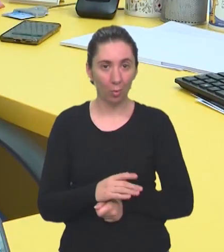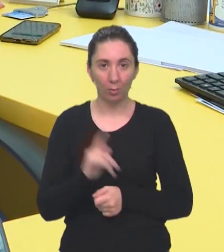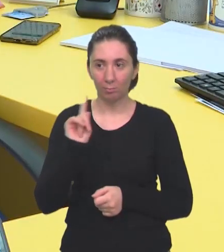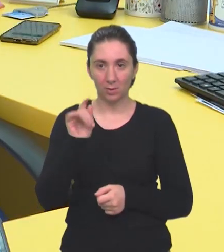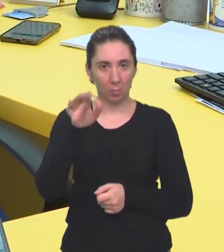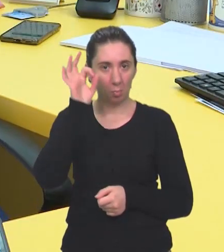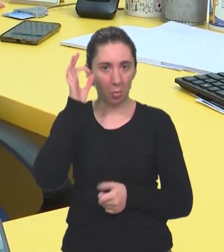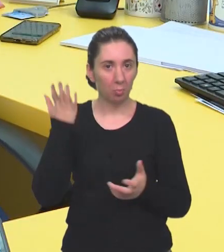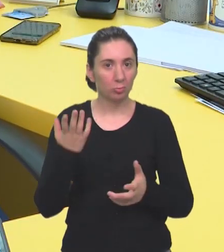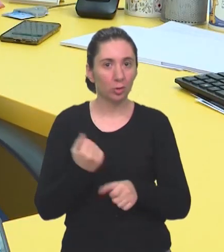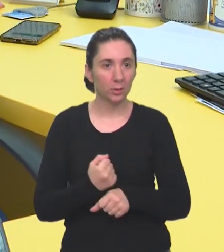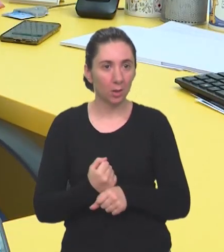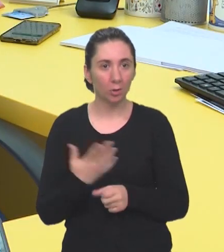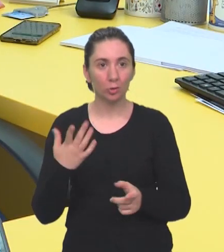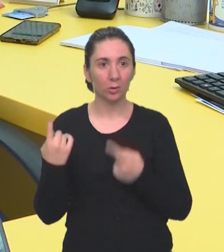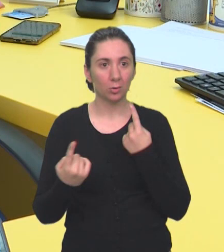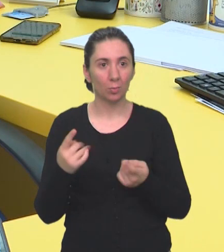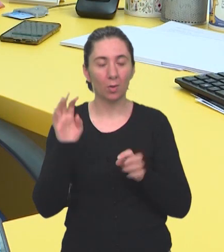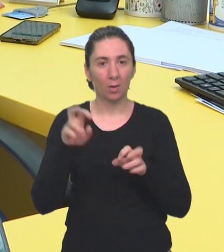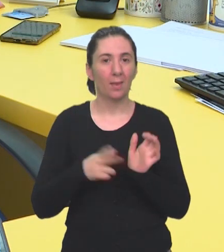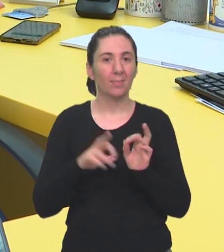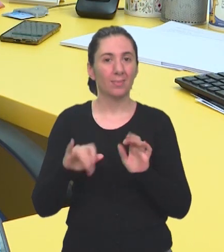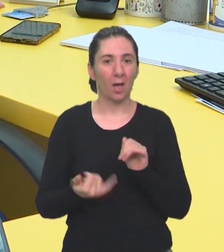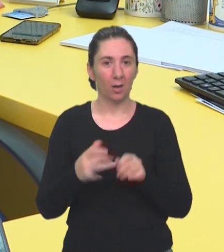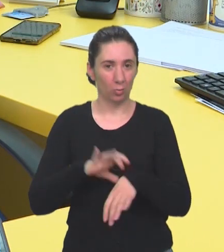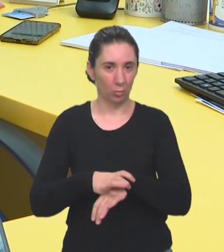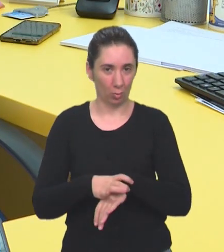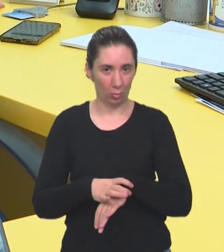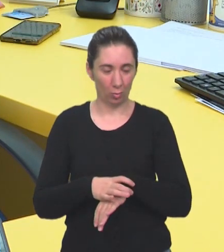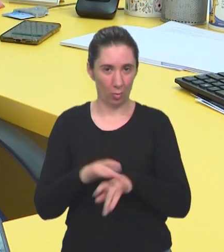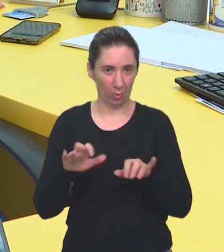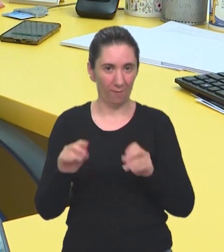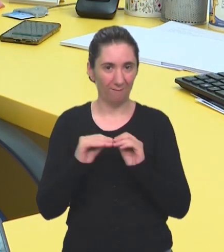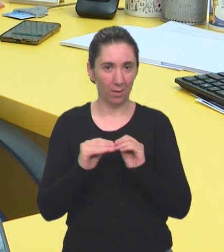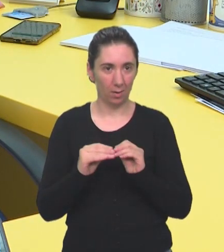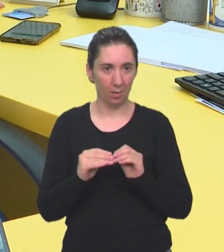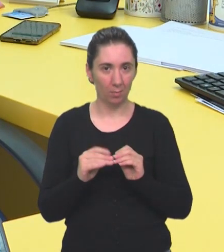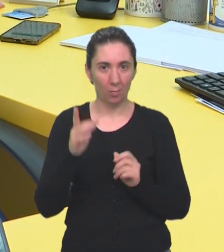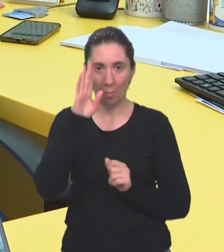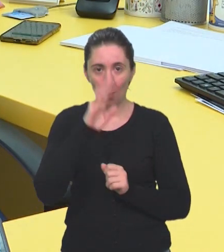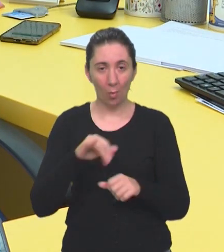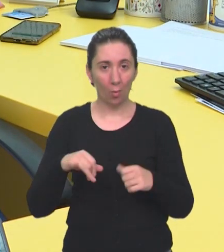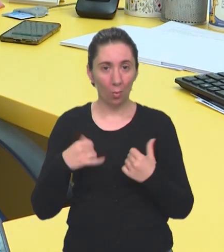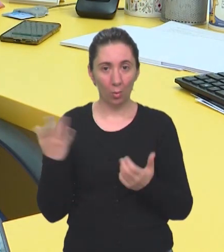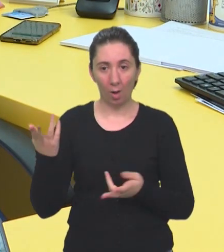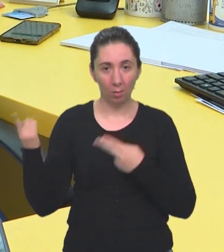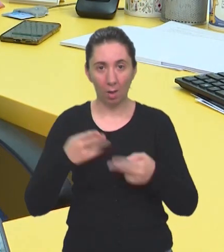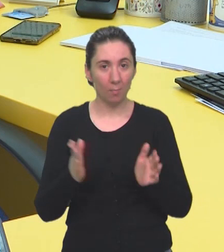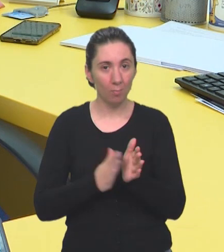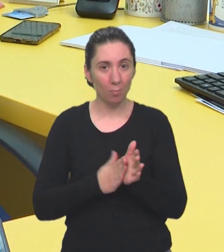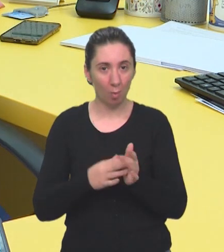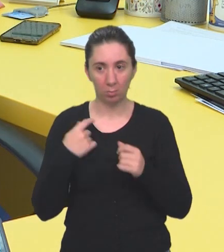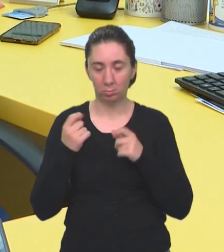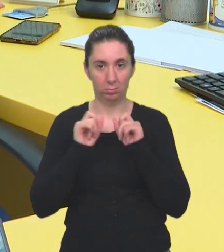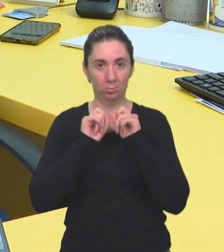imala pojma što se radi i što se događa na stranici Najdoktor. Tako da me to u ponedjeljak ujutro kad su stizale poruke